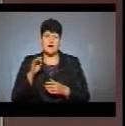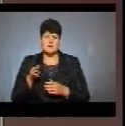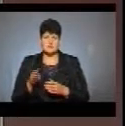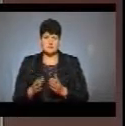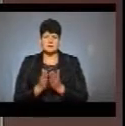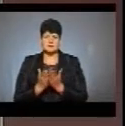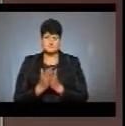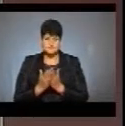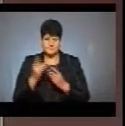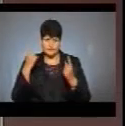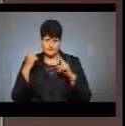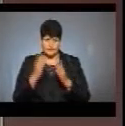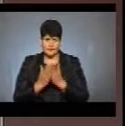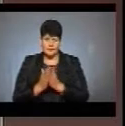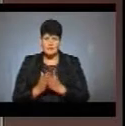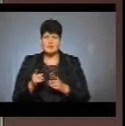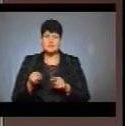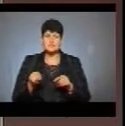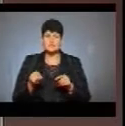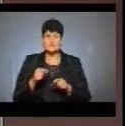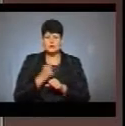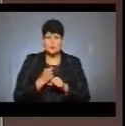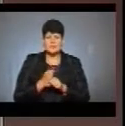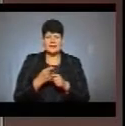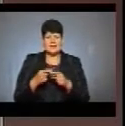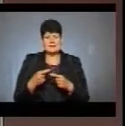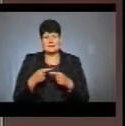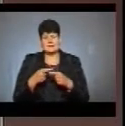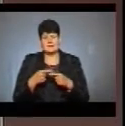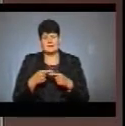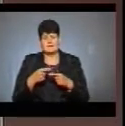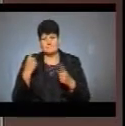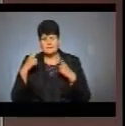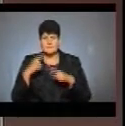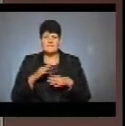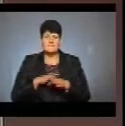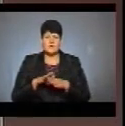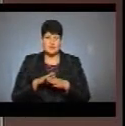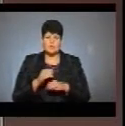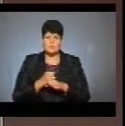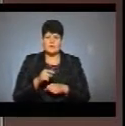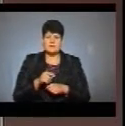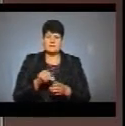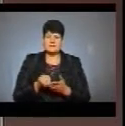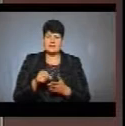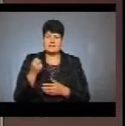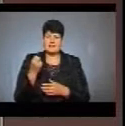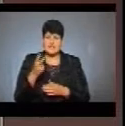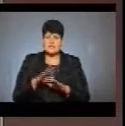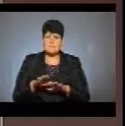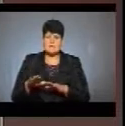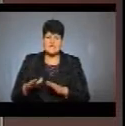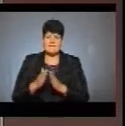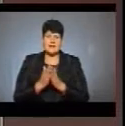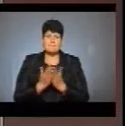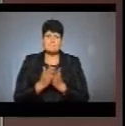книжки ручної роботи, створені за допомогою різних технік виконання. Виготовляли їх працівники 12 місцевих бібліотек.